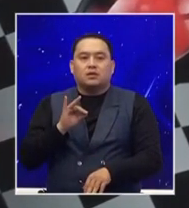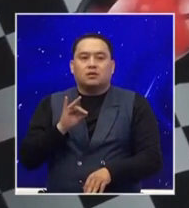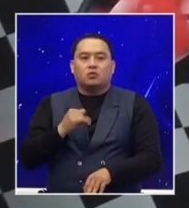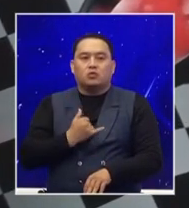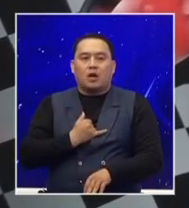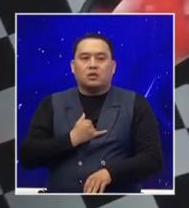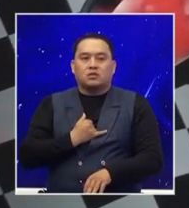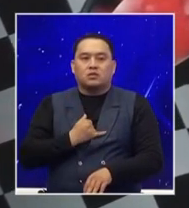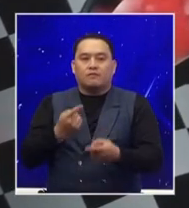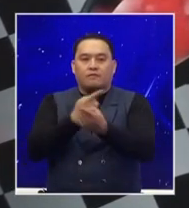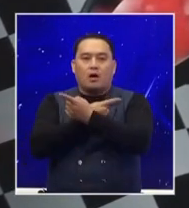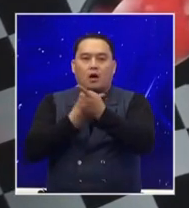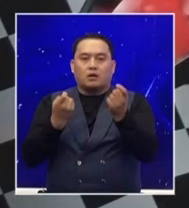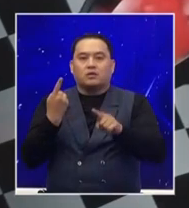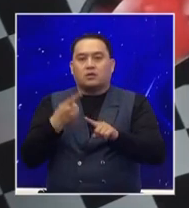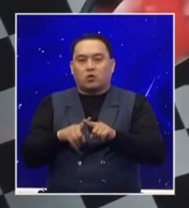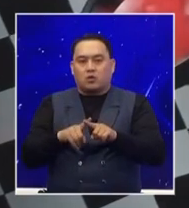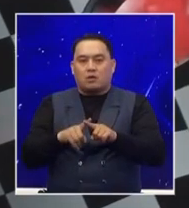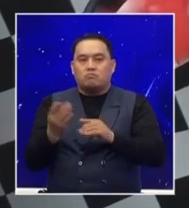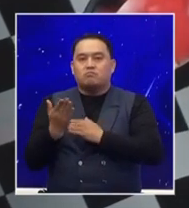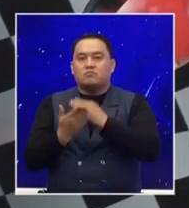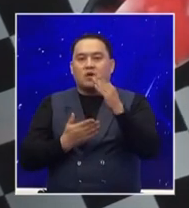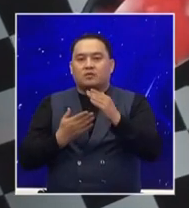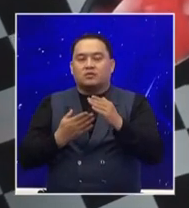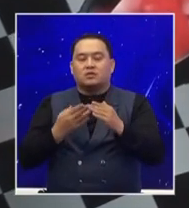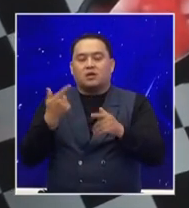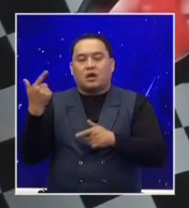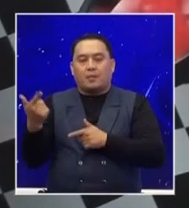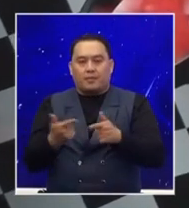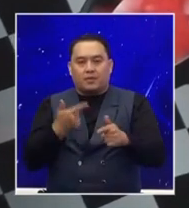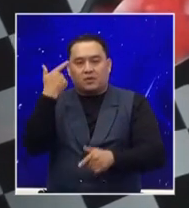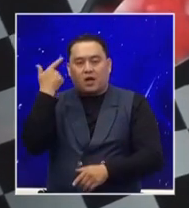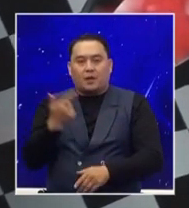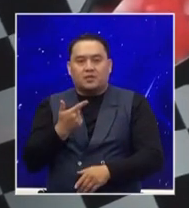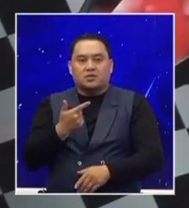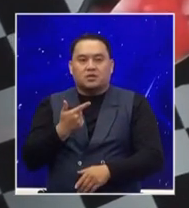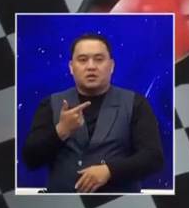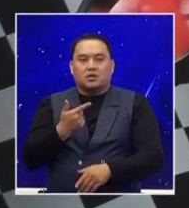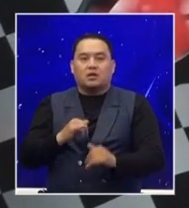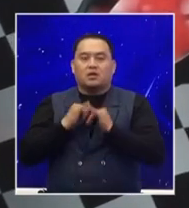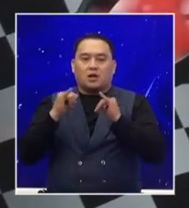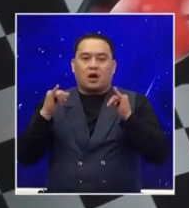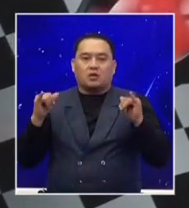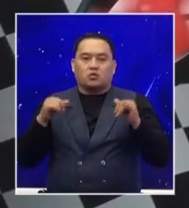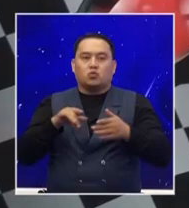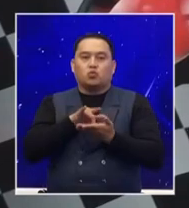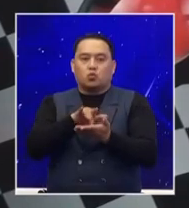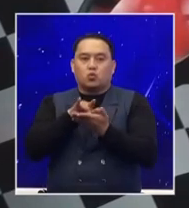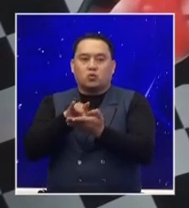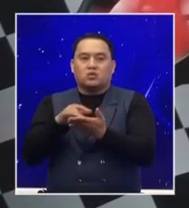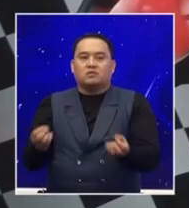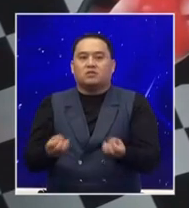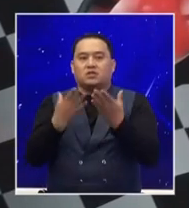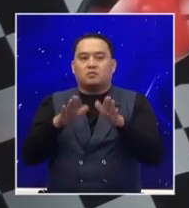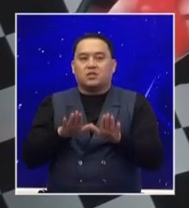области информационных и цифровых технологий, повышение цифровой грамотности, а также развитие внутреннего туризма сакральных мест